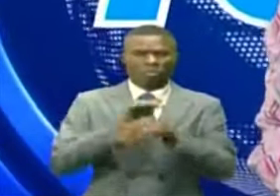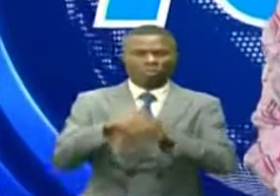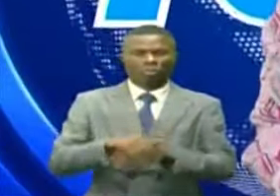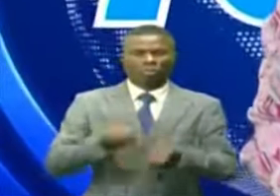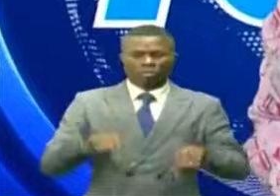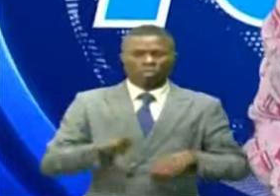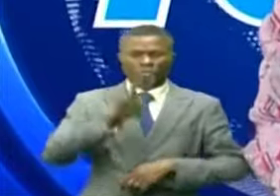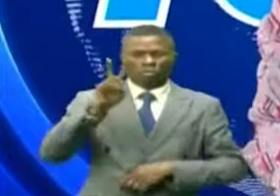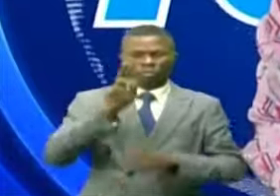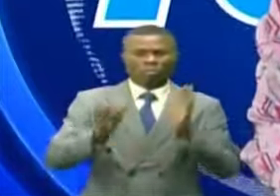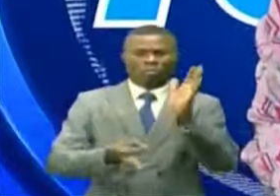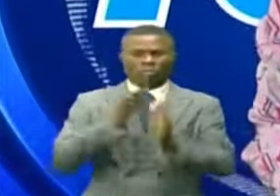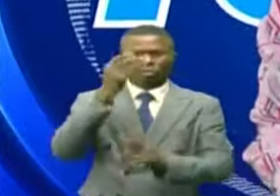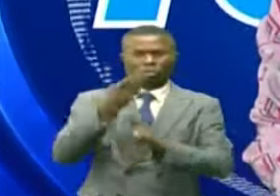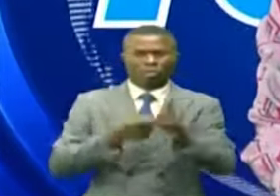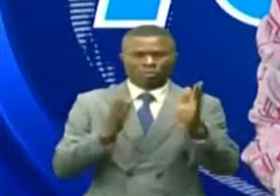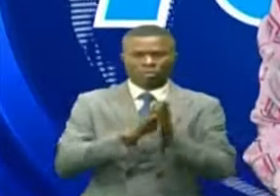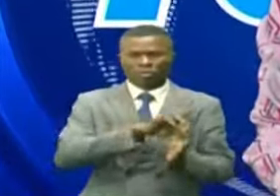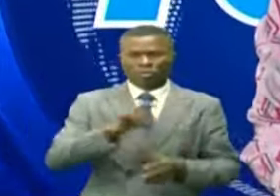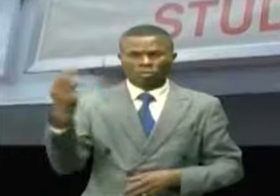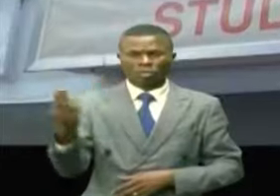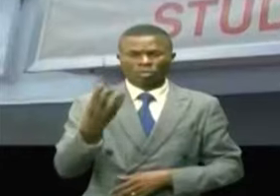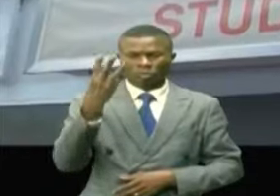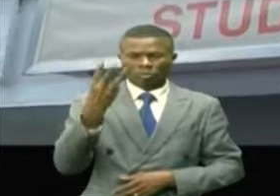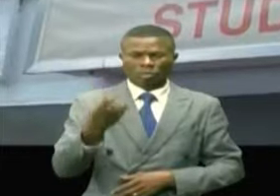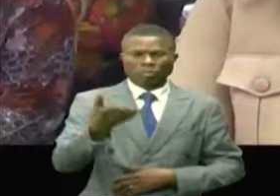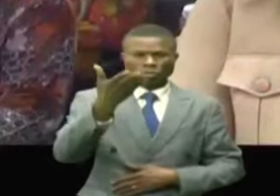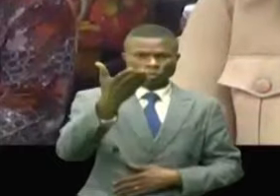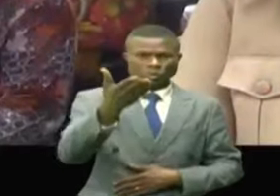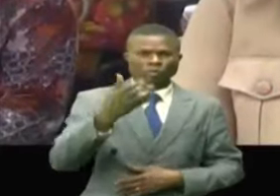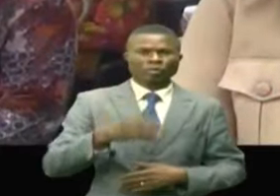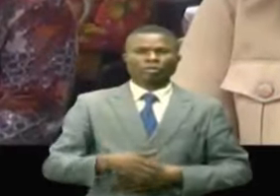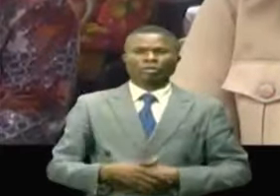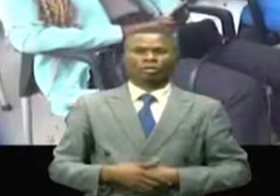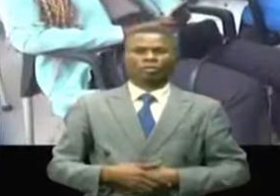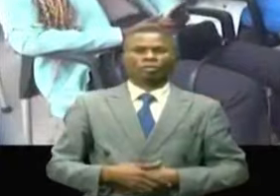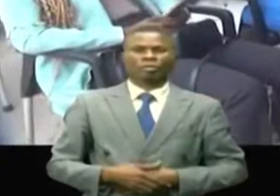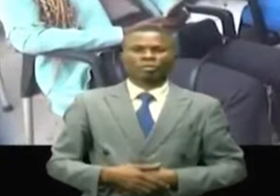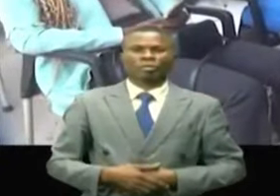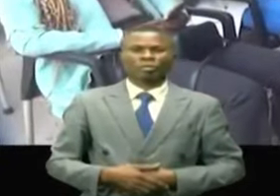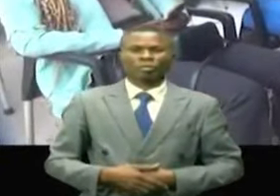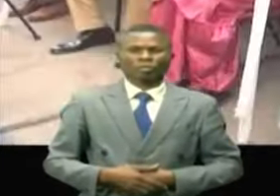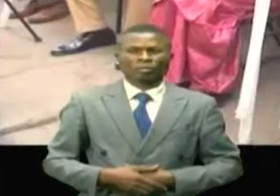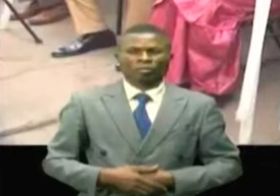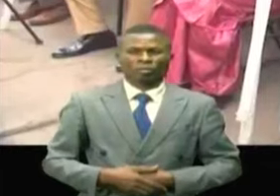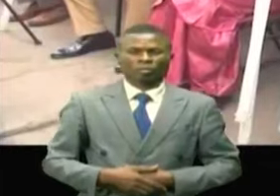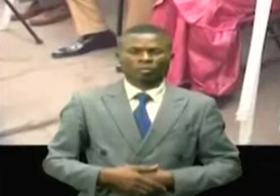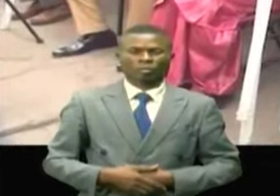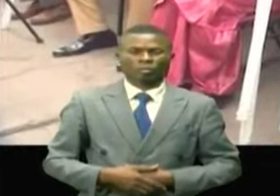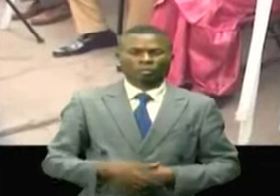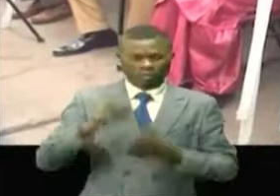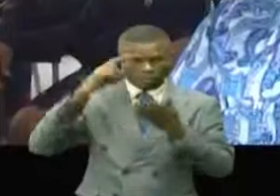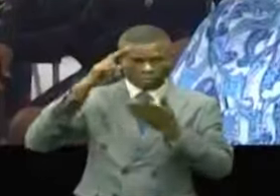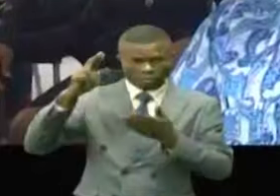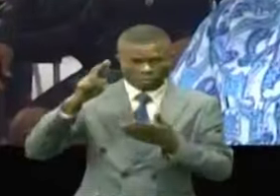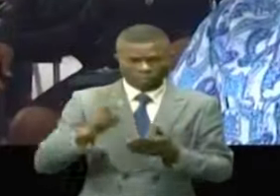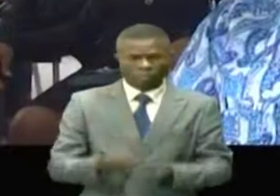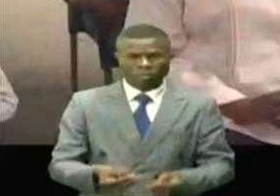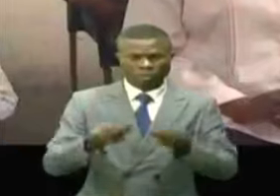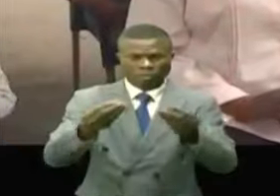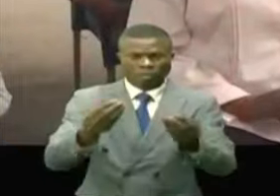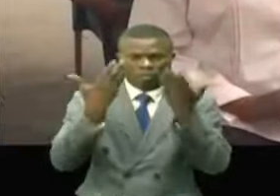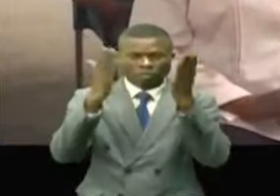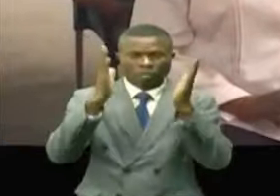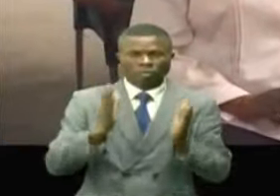vendredi 13 octobre 2023é des Sciences de l'Information et de la Communication de l'Université technologieque bel campus VI de mettre à la disposition des